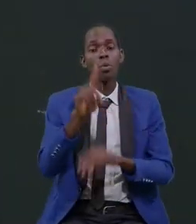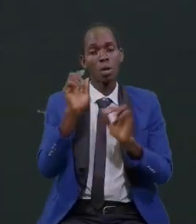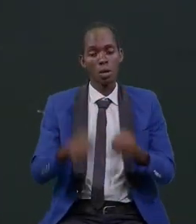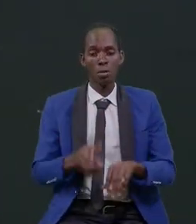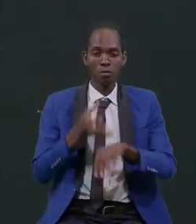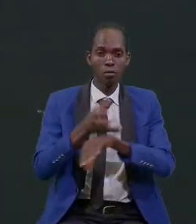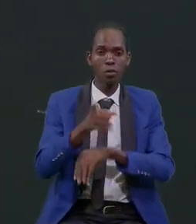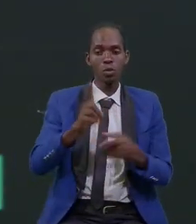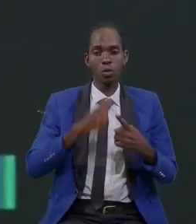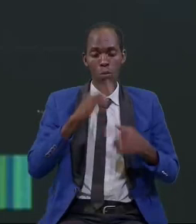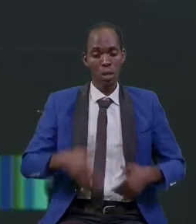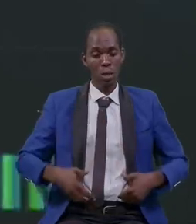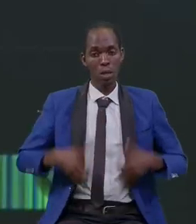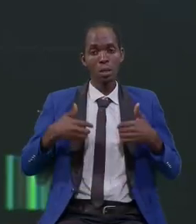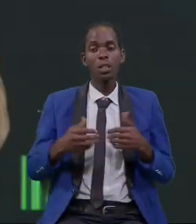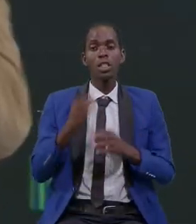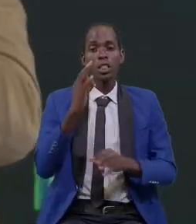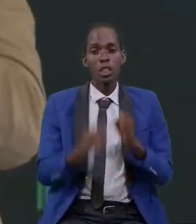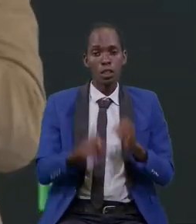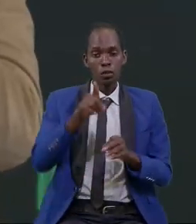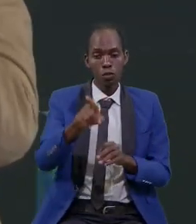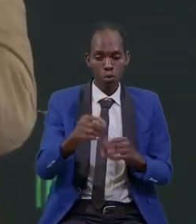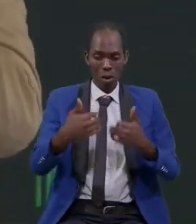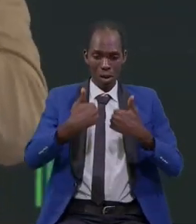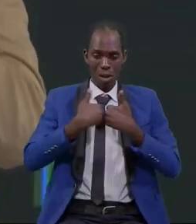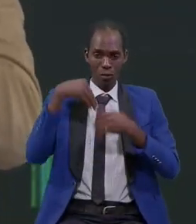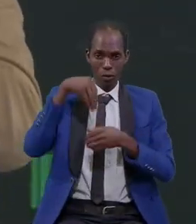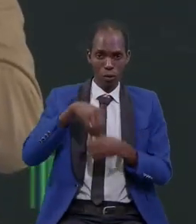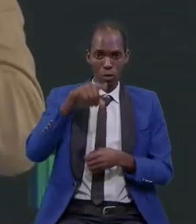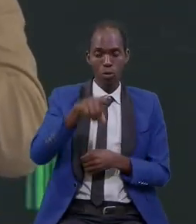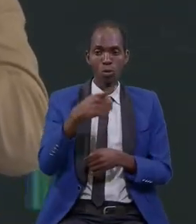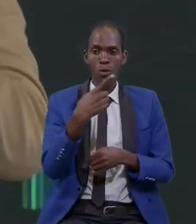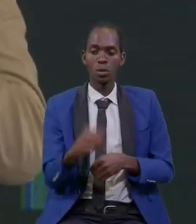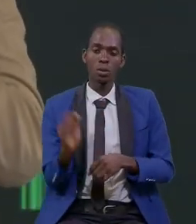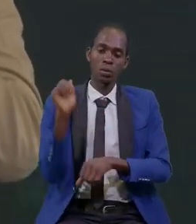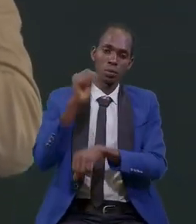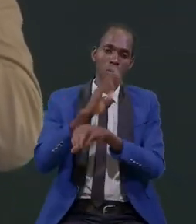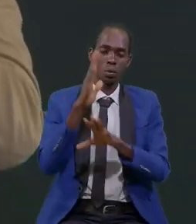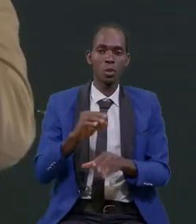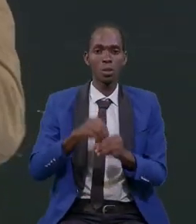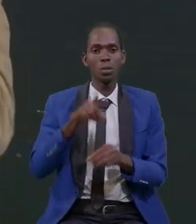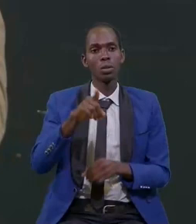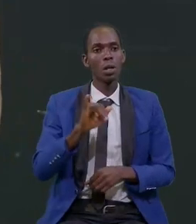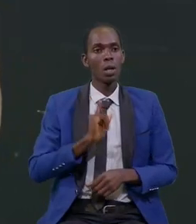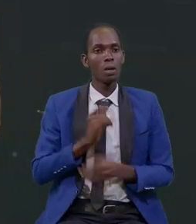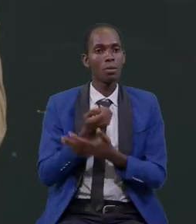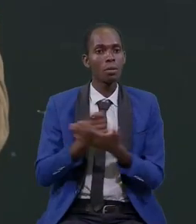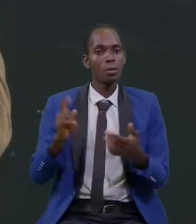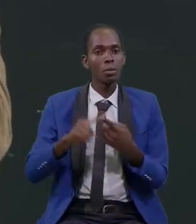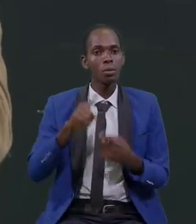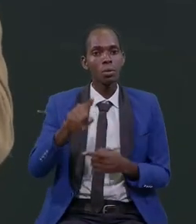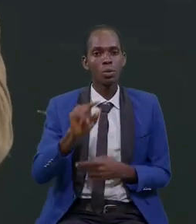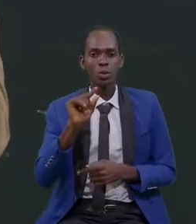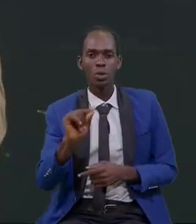colère si tu as ce vainqueur vivant au-dedans de toi. Je vous écris, petits